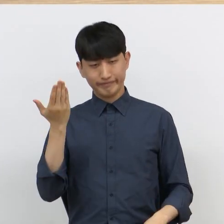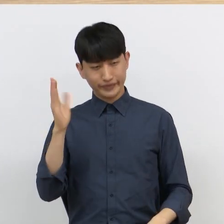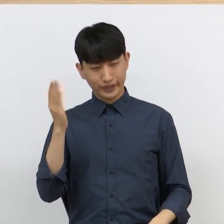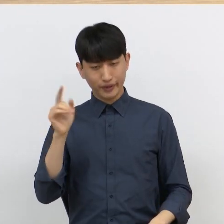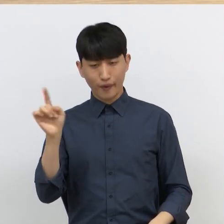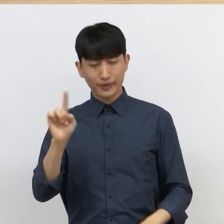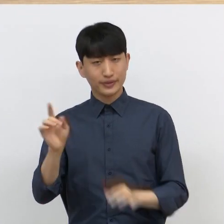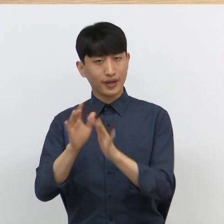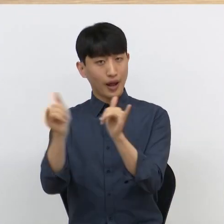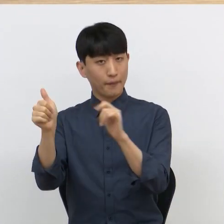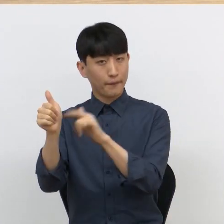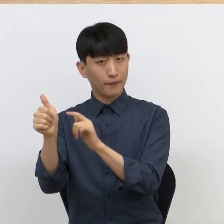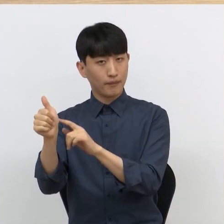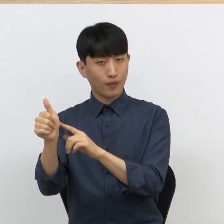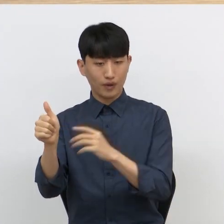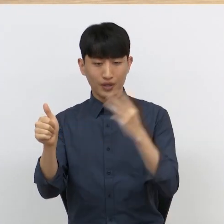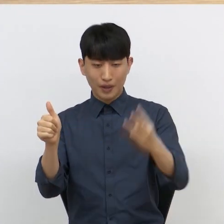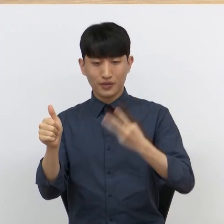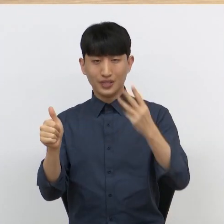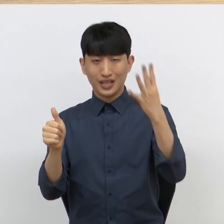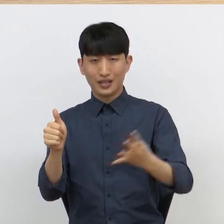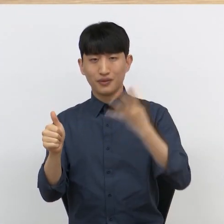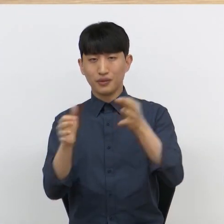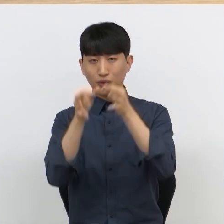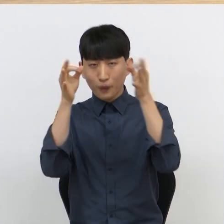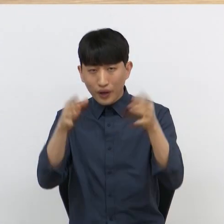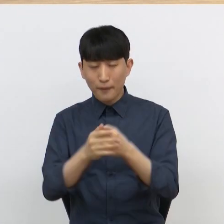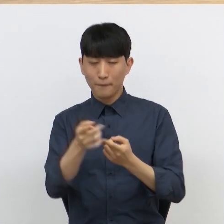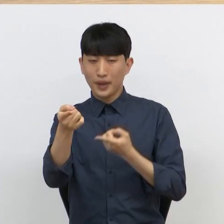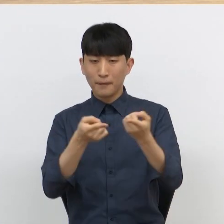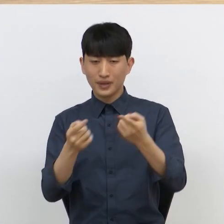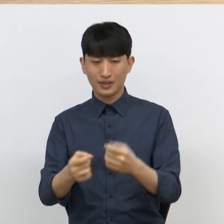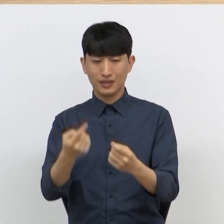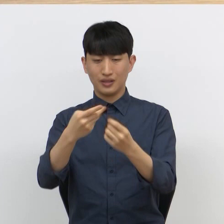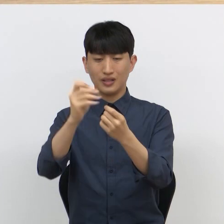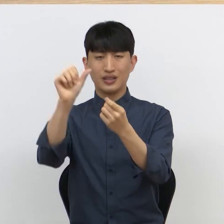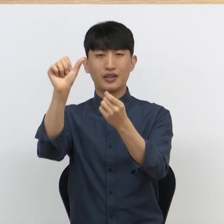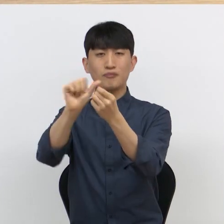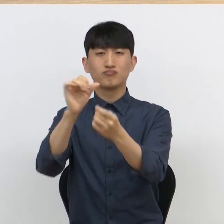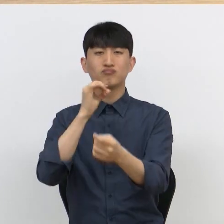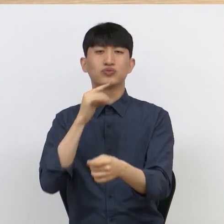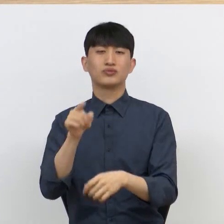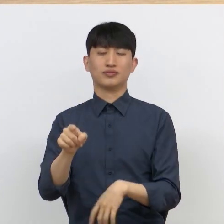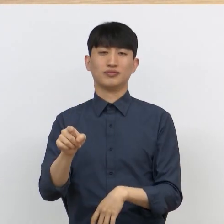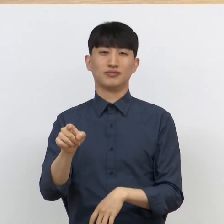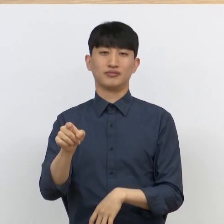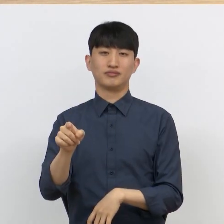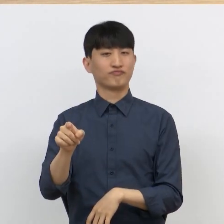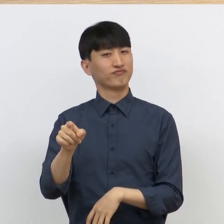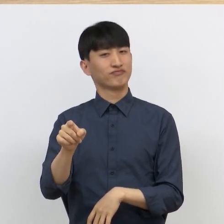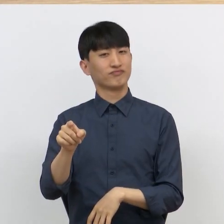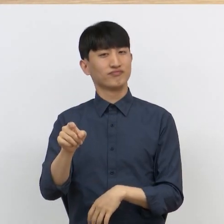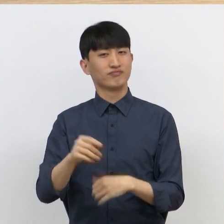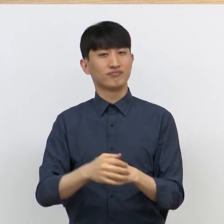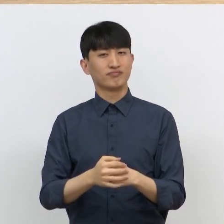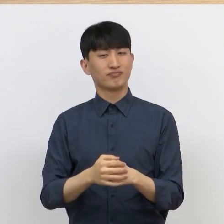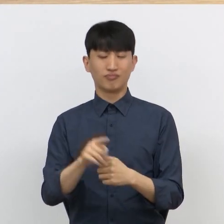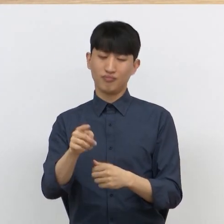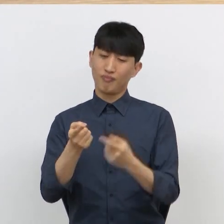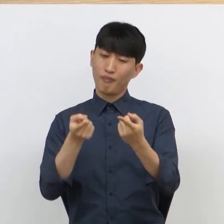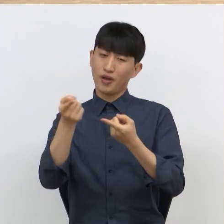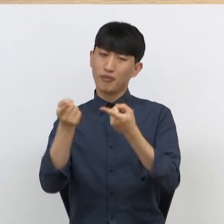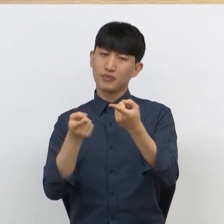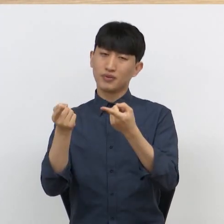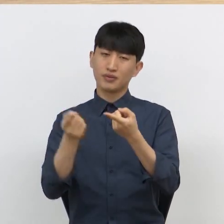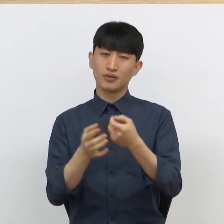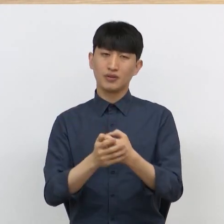어떤 분들 같은 경우는 3, 4년이 됐는데 5번 정도 매핑을 받았다고 하더라고요. 그래서 그렇게 매핑이 좀